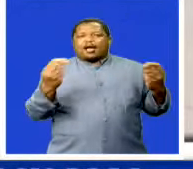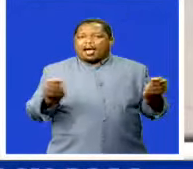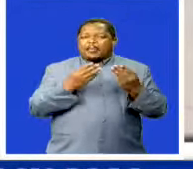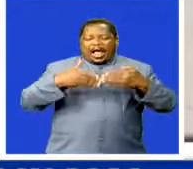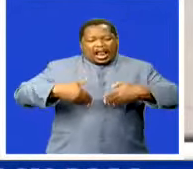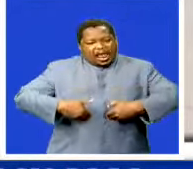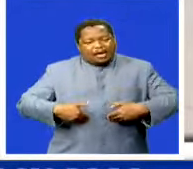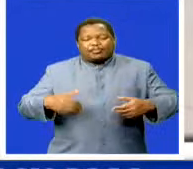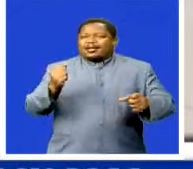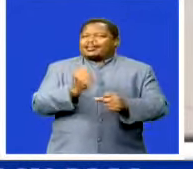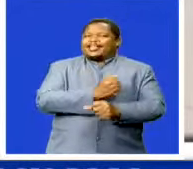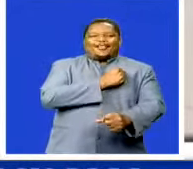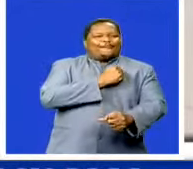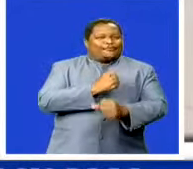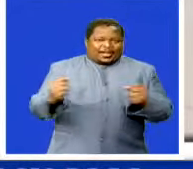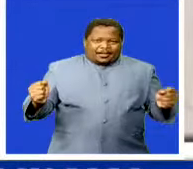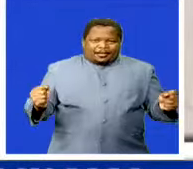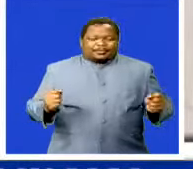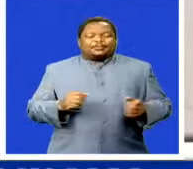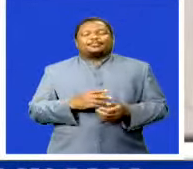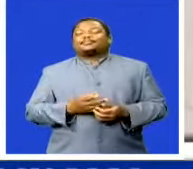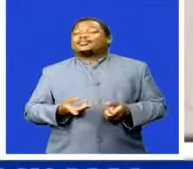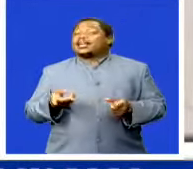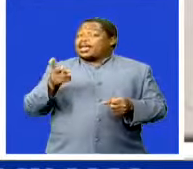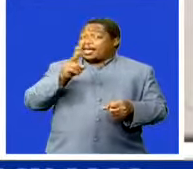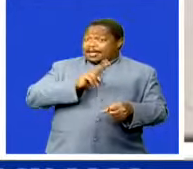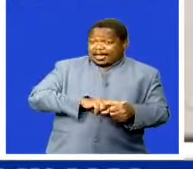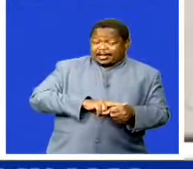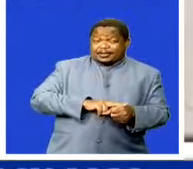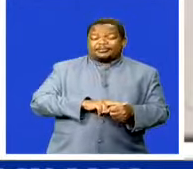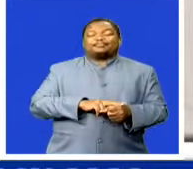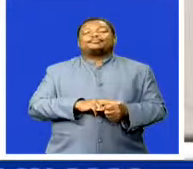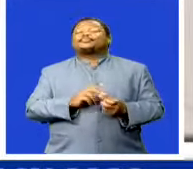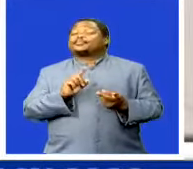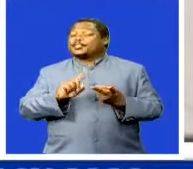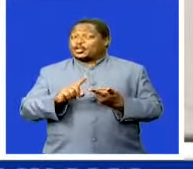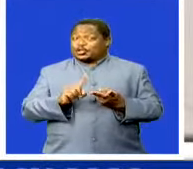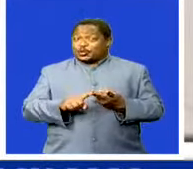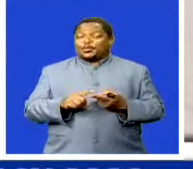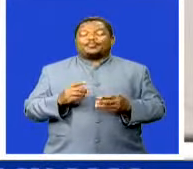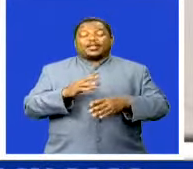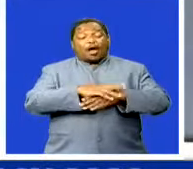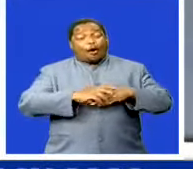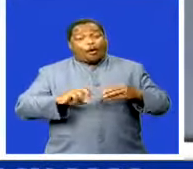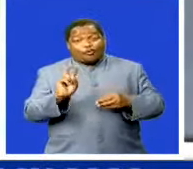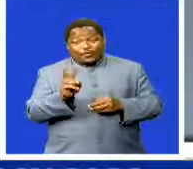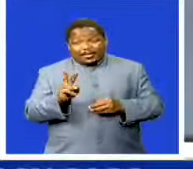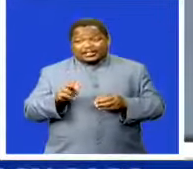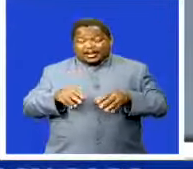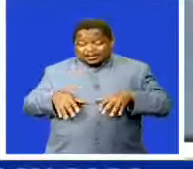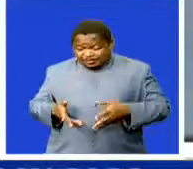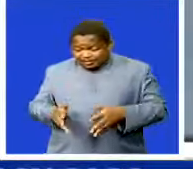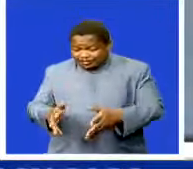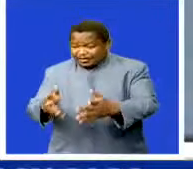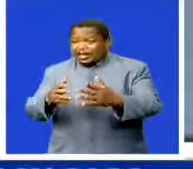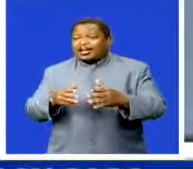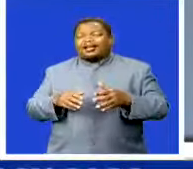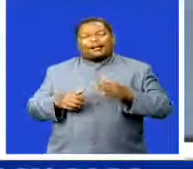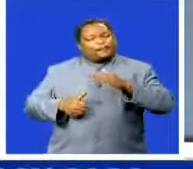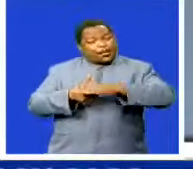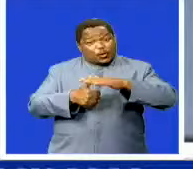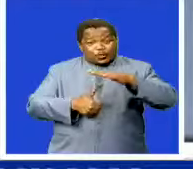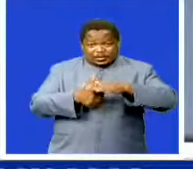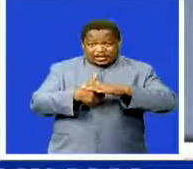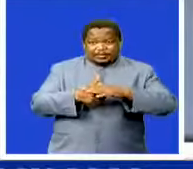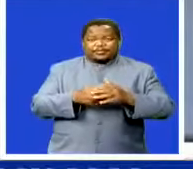ngalokho akusiko ke kodwa lokho kuhamba ekhathi netindzaba de ma vegetables kuthatha futhi siyachubeka silive